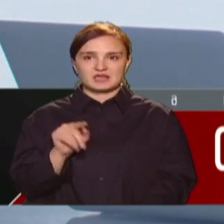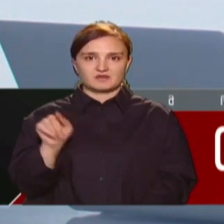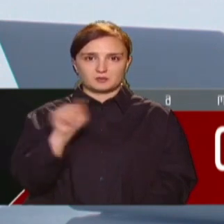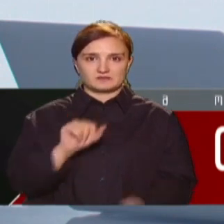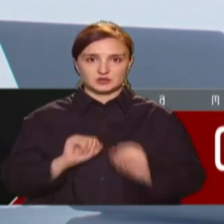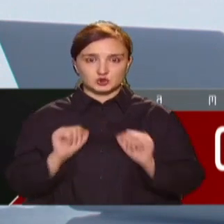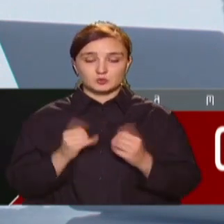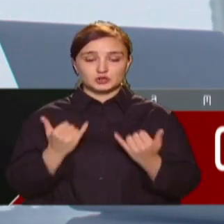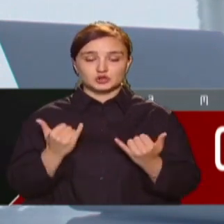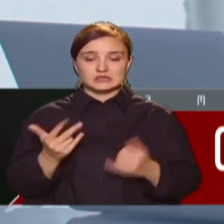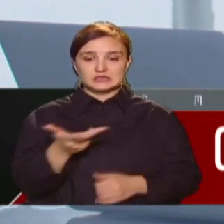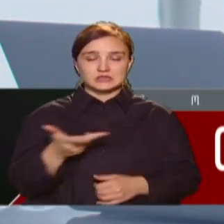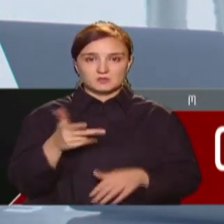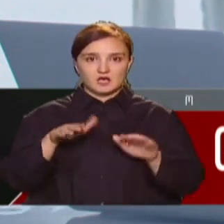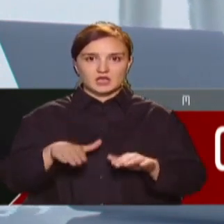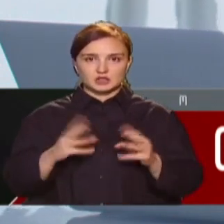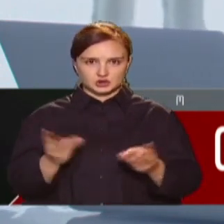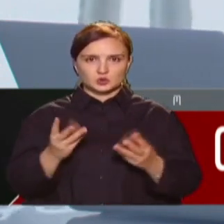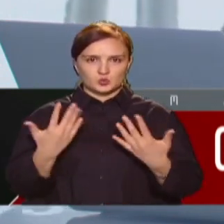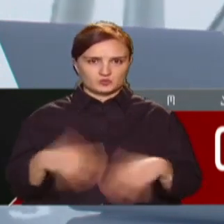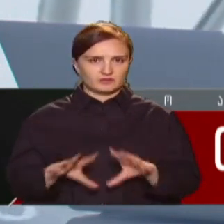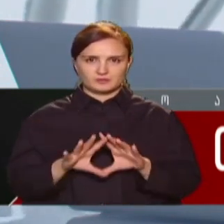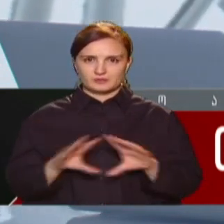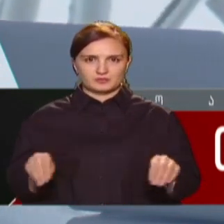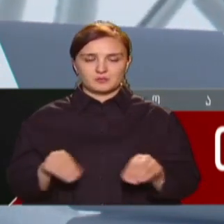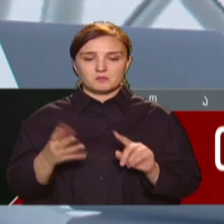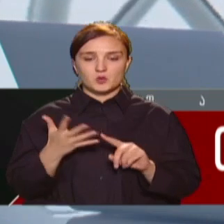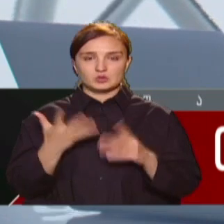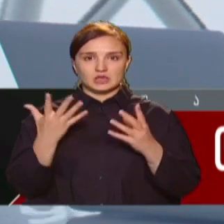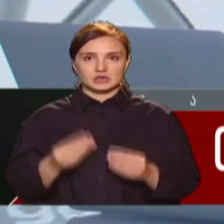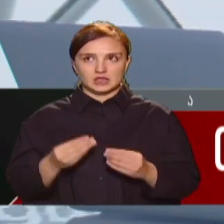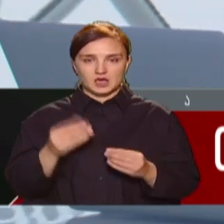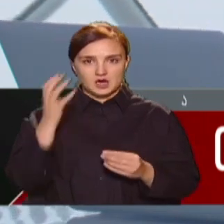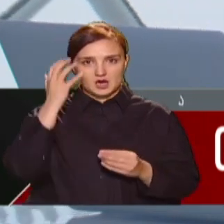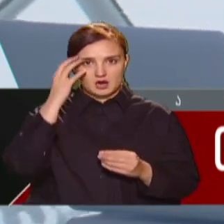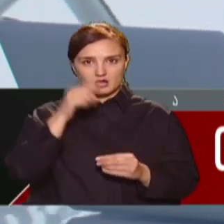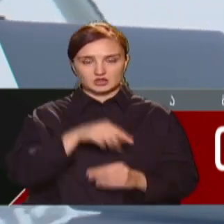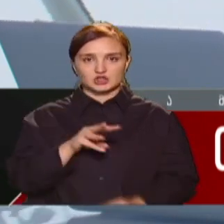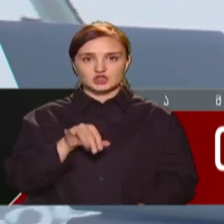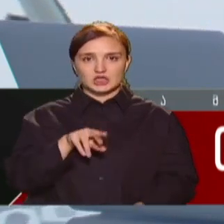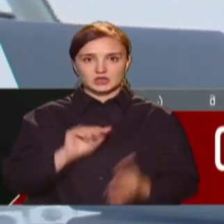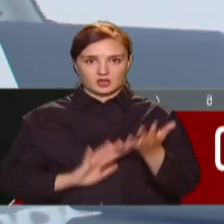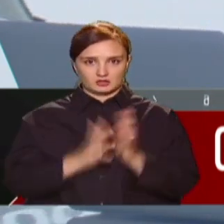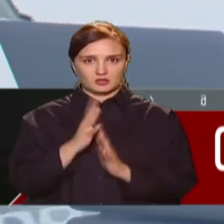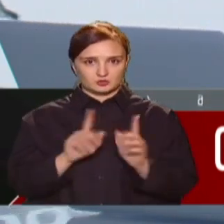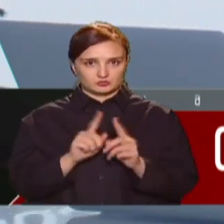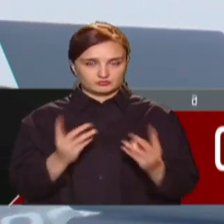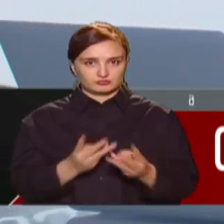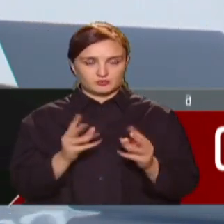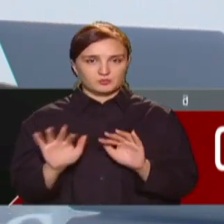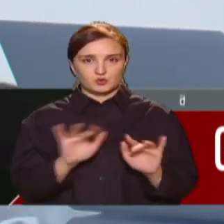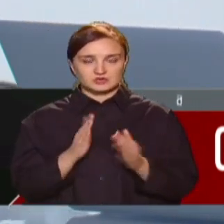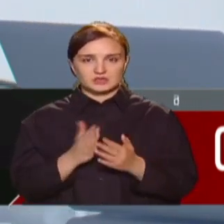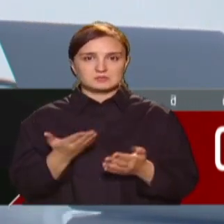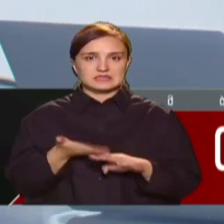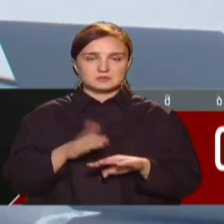stilobnen. Am droi stui sam biolocația zet se schli liquidire bulia. Mehute driastic ias cahet și shieldist reșit sevruzian. Procesi chartuli am